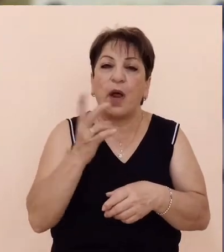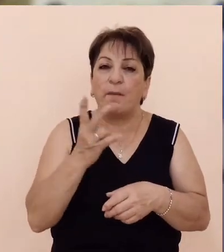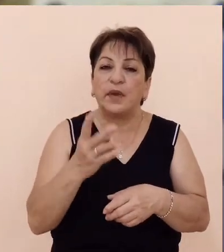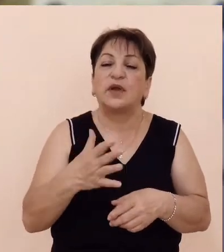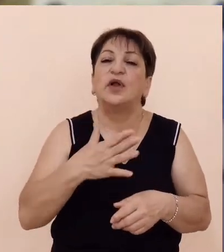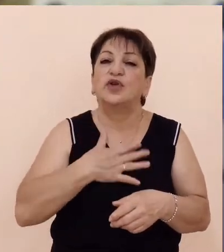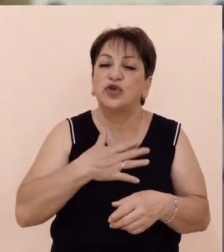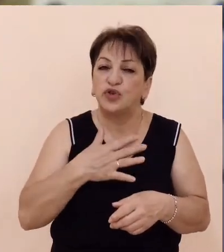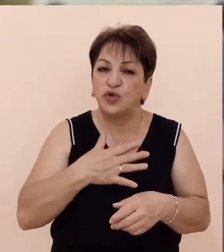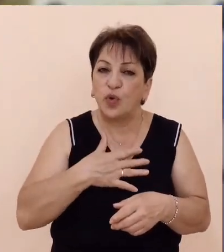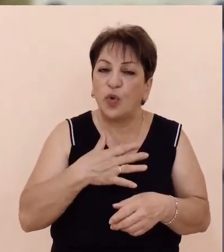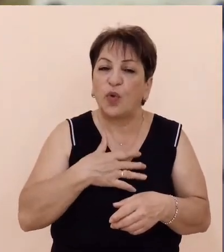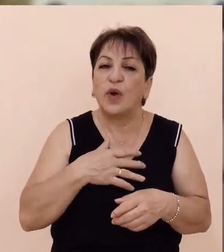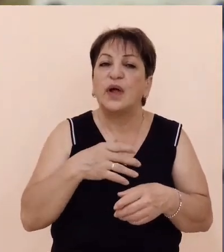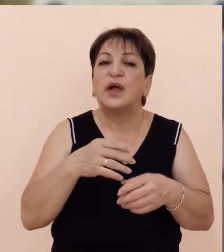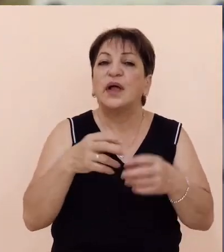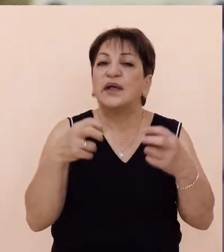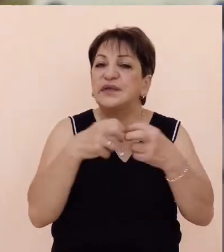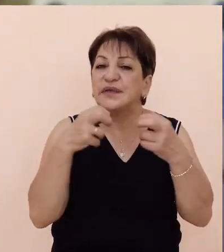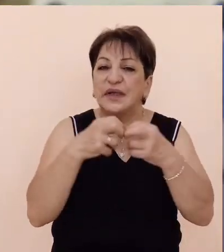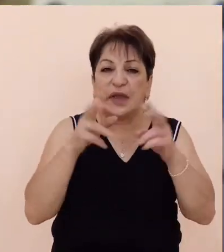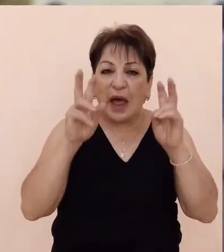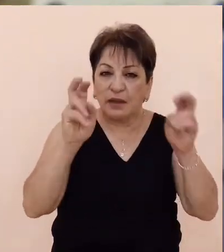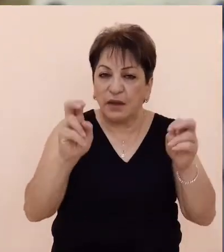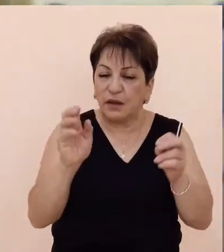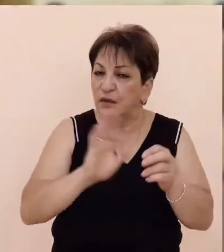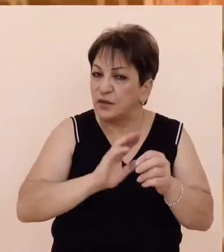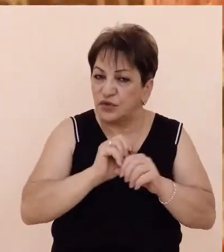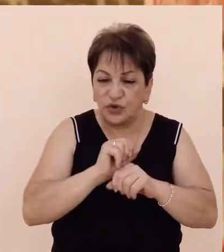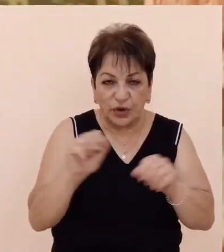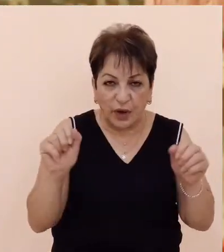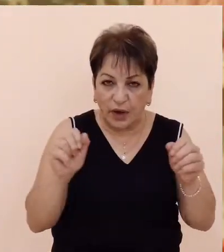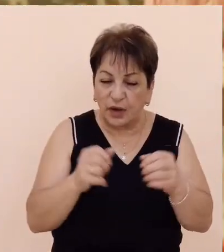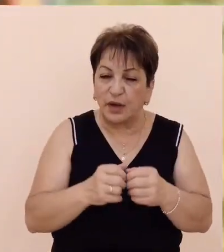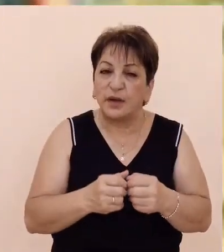շնչող, ոչ սինթետիկ նյութերից պատրաստված։